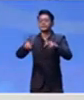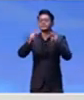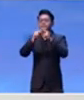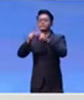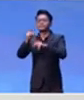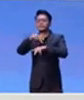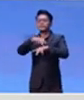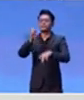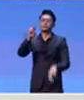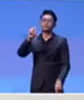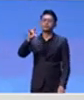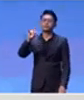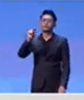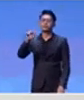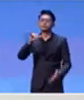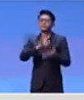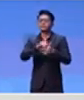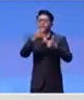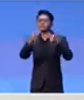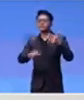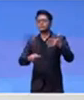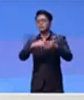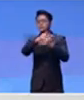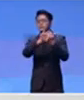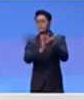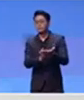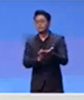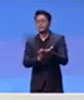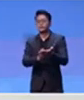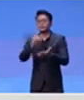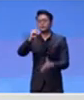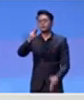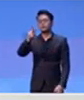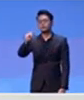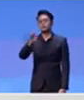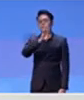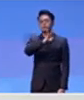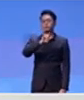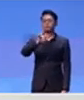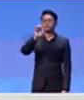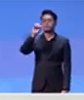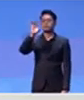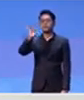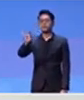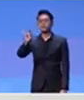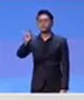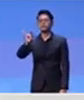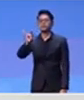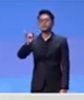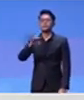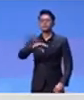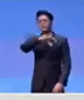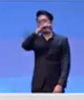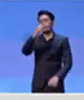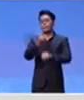kampung Pulau Redang ini merupakan salah satu ataupun sebahagian daripada Dun N08 Dun Rakit, Dun Batu